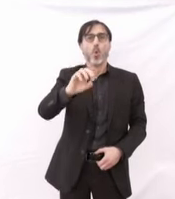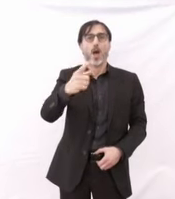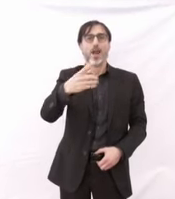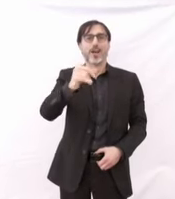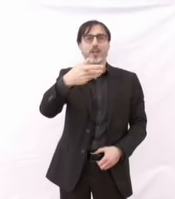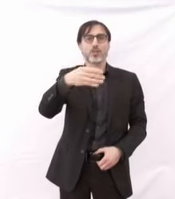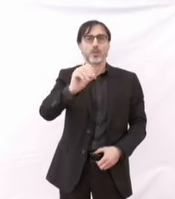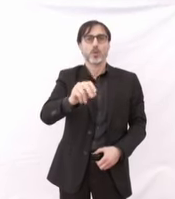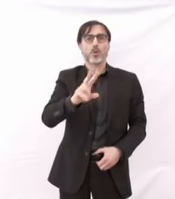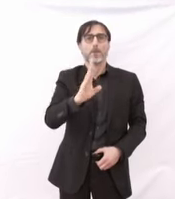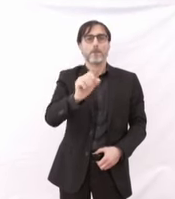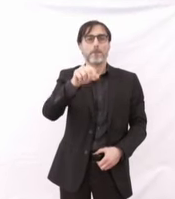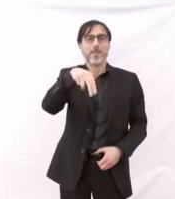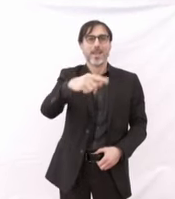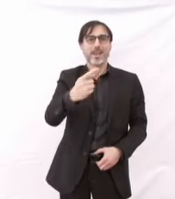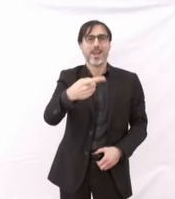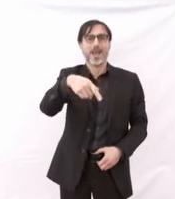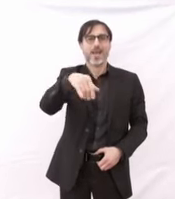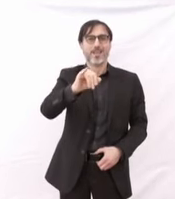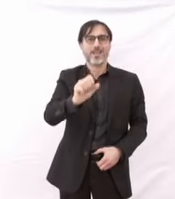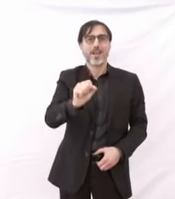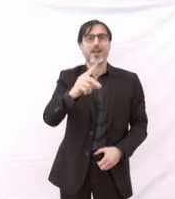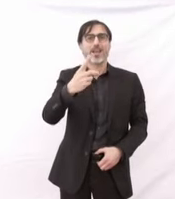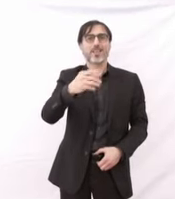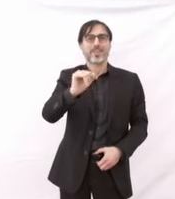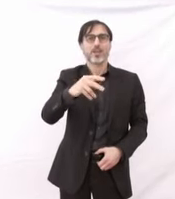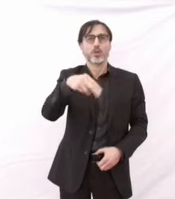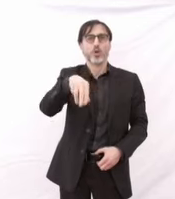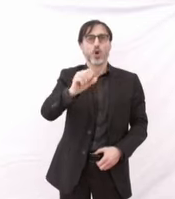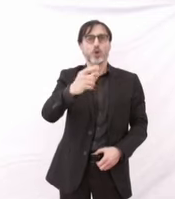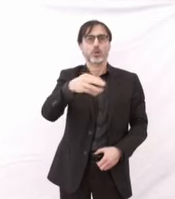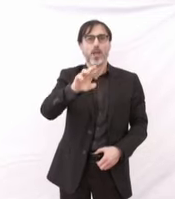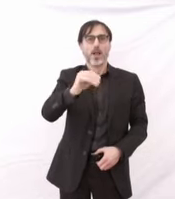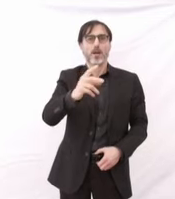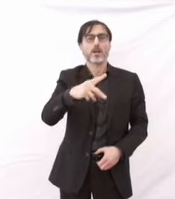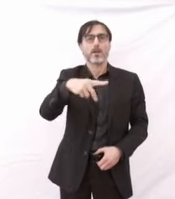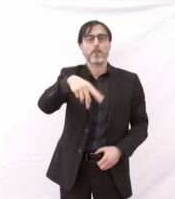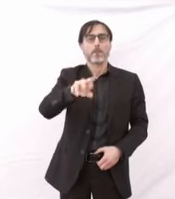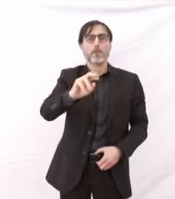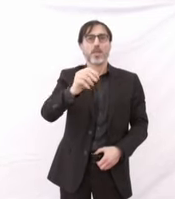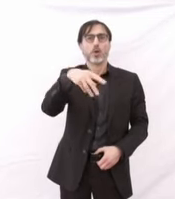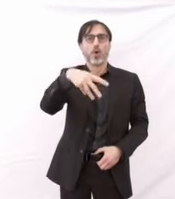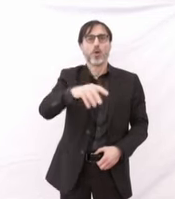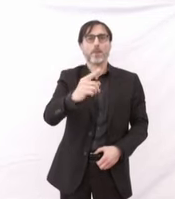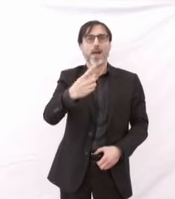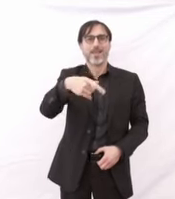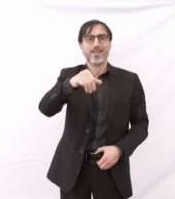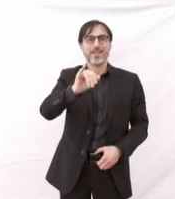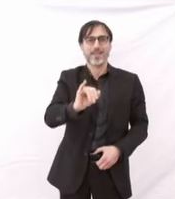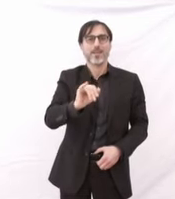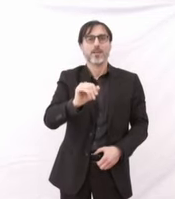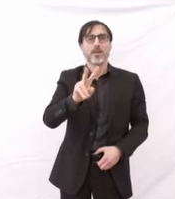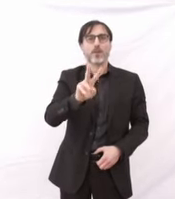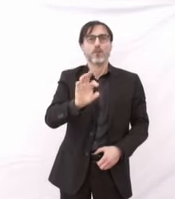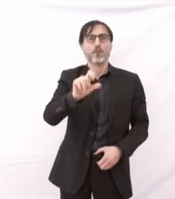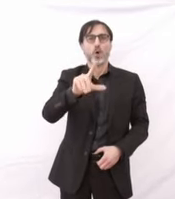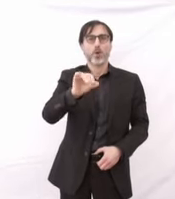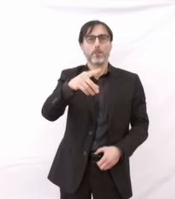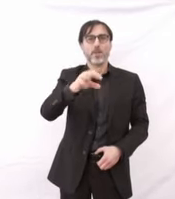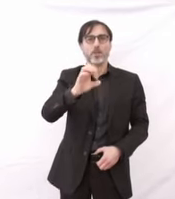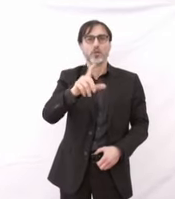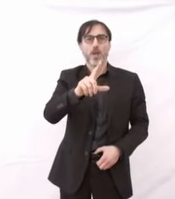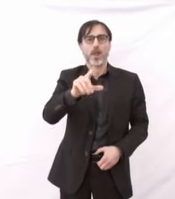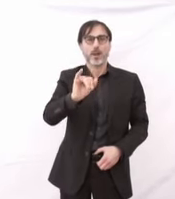Benaglia, Gaetano Di Nocera, Michele Piromalli, Claudio Volpicelli,